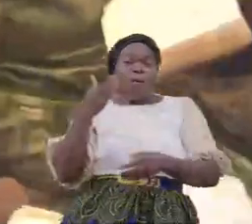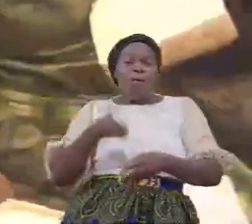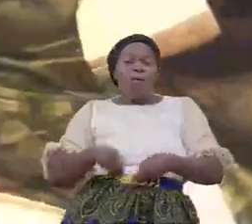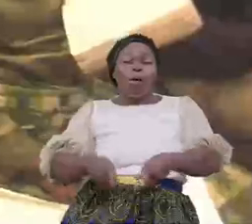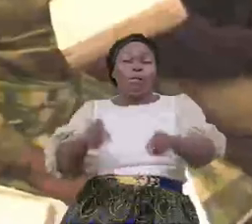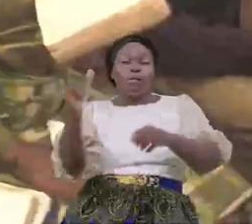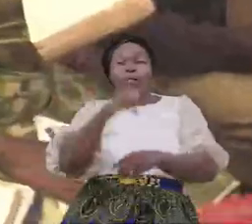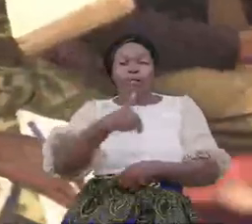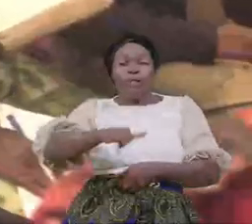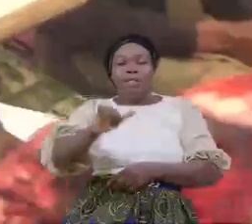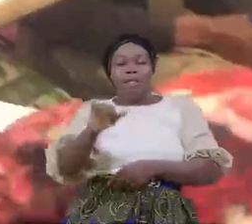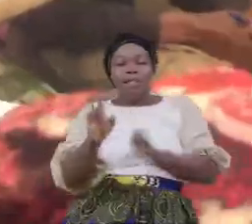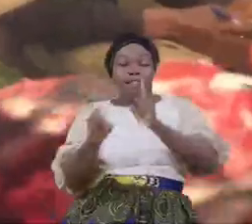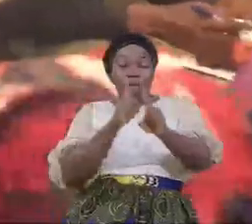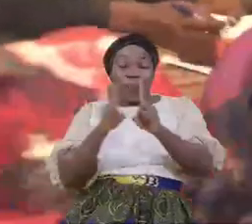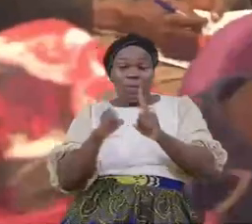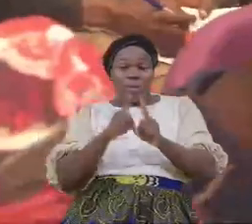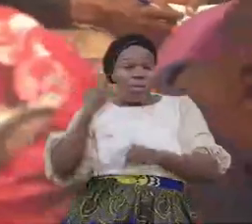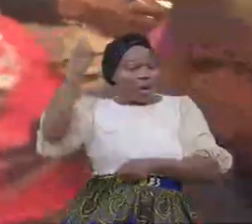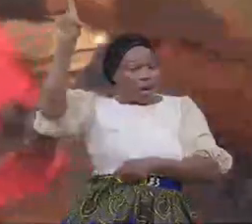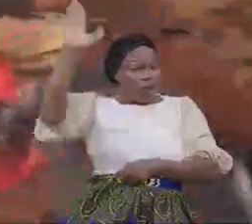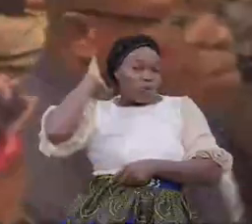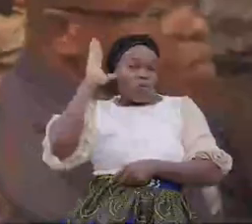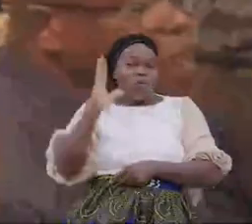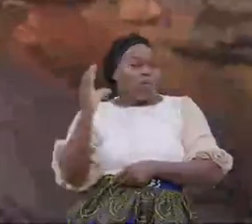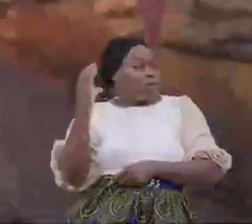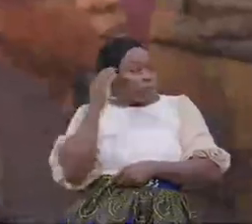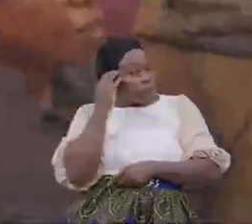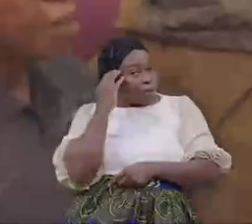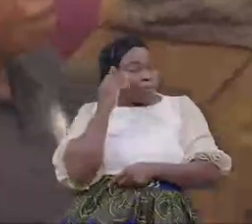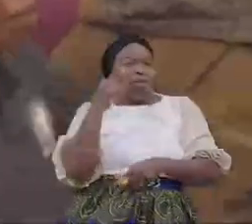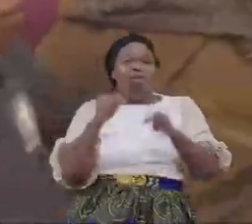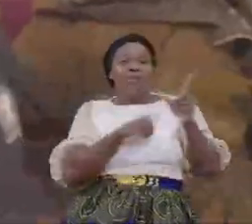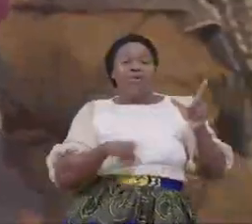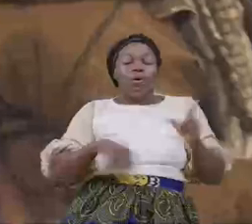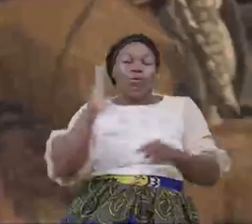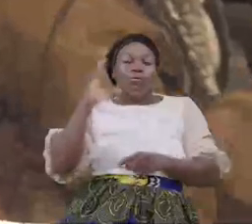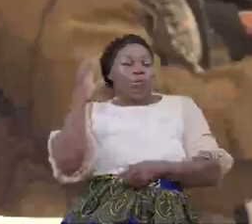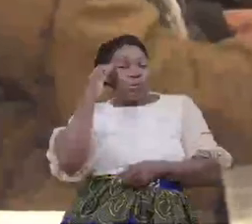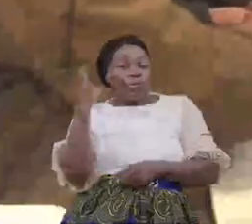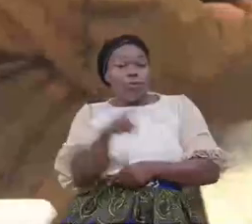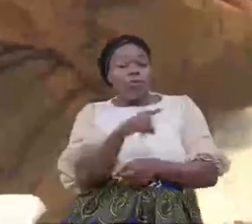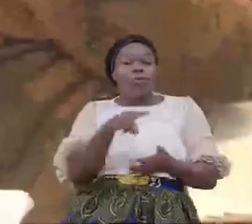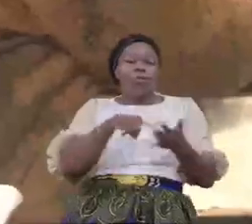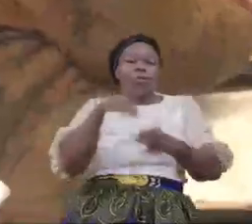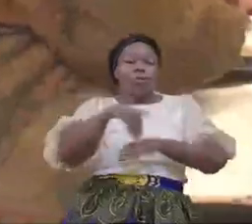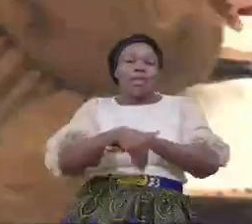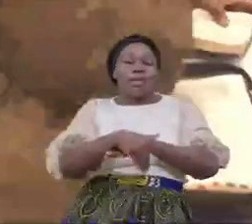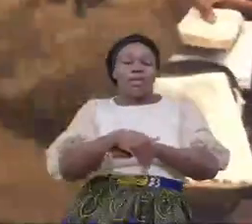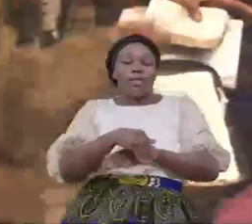parler. J'exaucerai. Le Seigneur vous exaucera ce soir. Je crois. Je